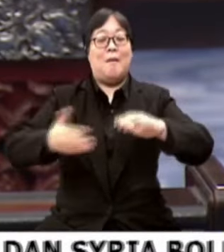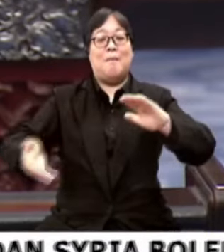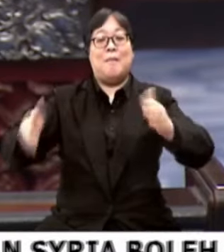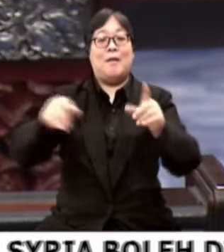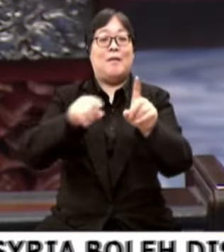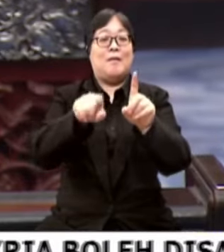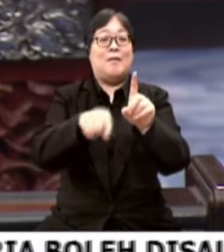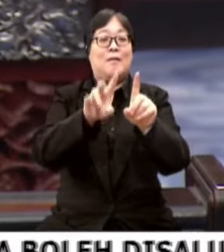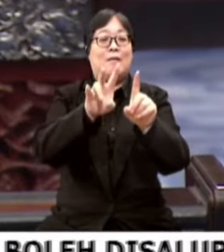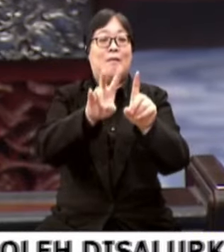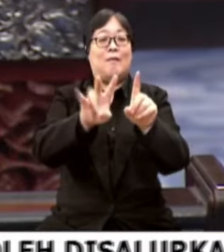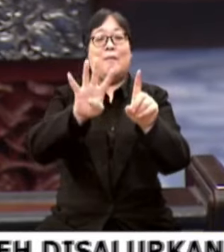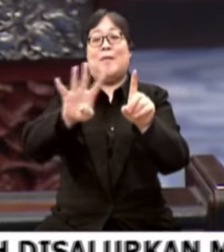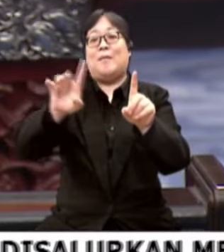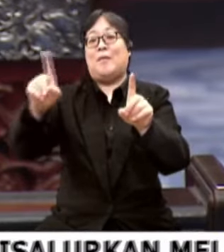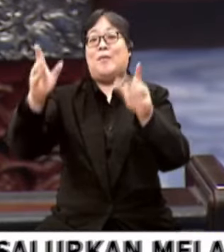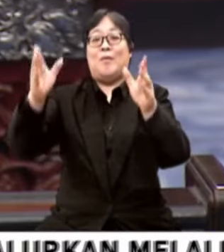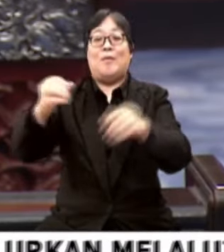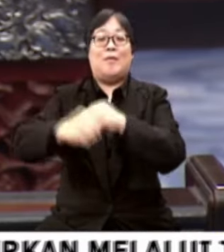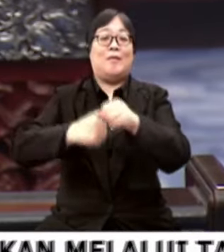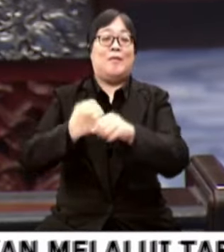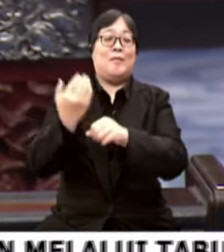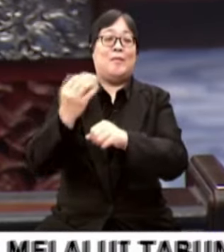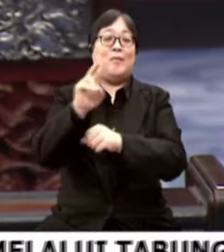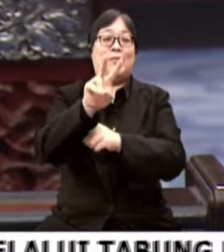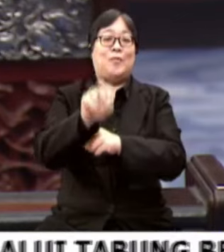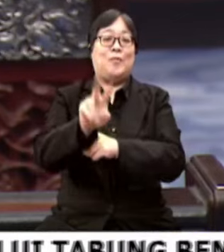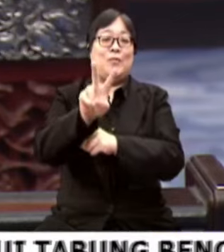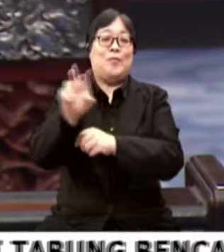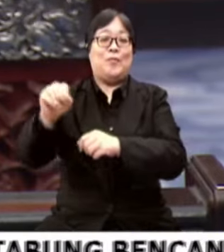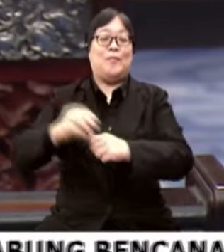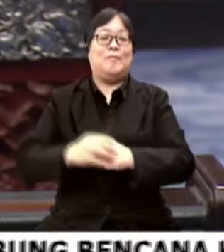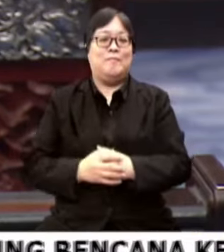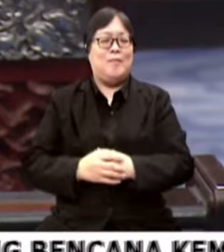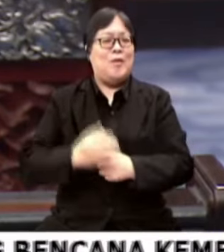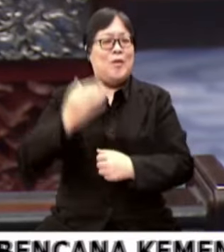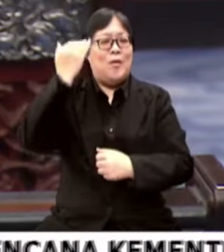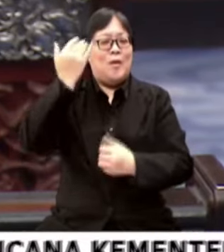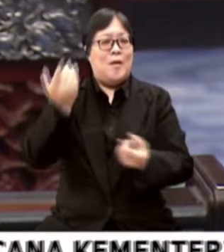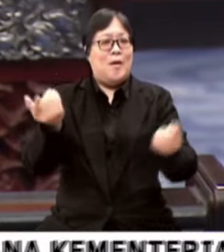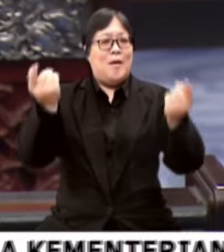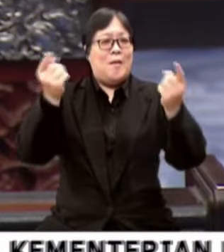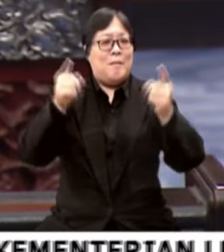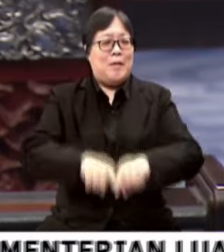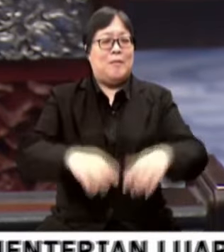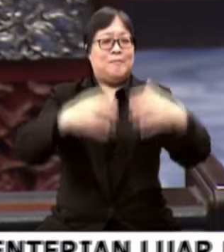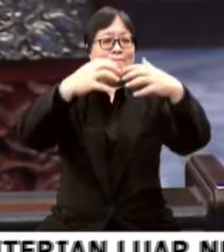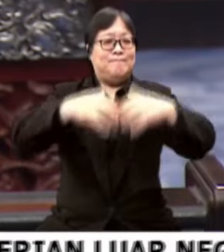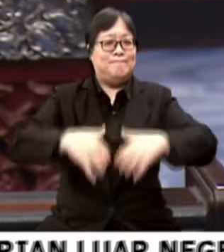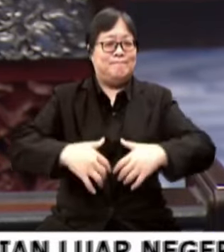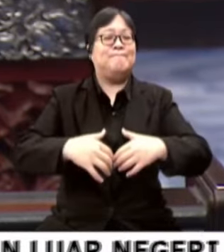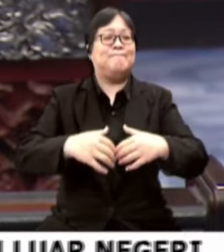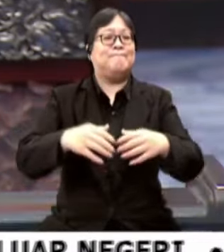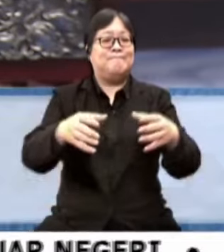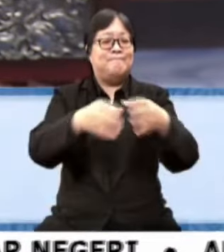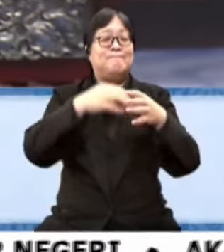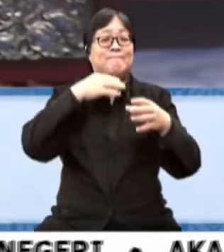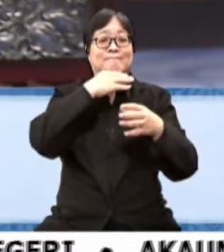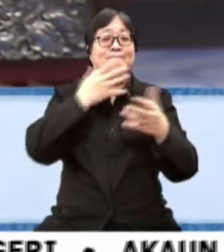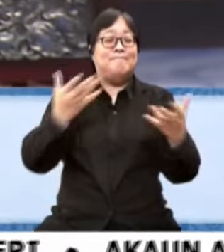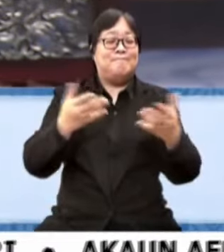dengan 1.741 orang pada tahun 2020 kunci utama kebaikan di negara ini termasuk bayi Golongan muda